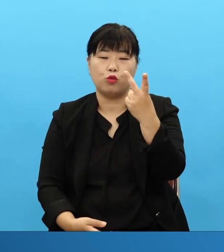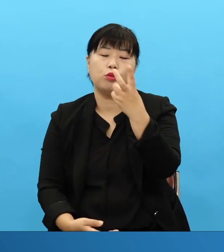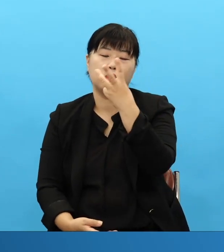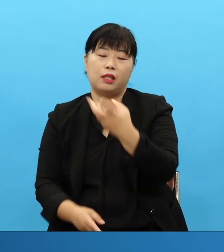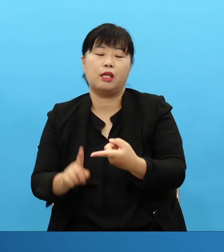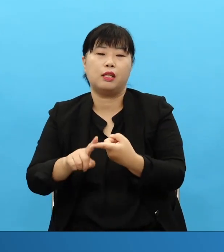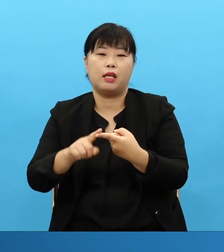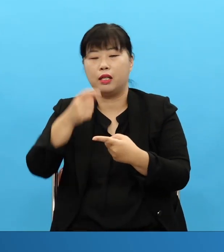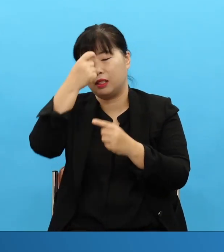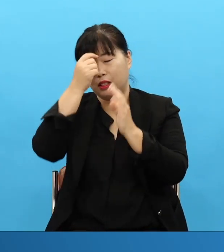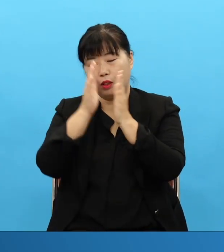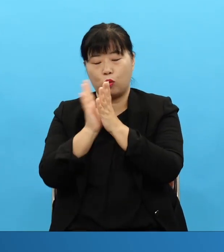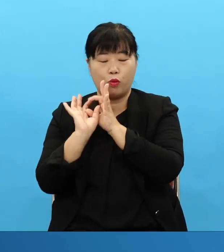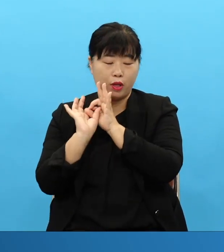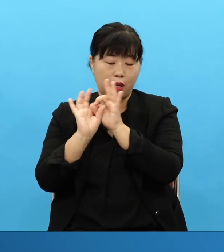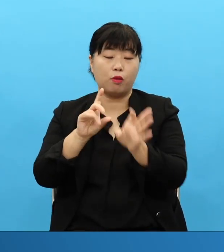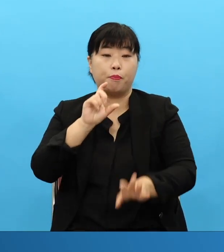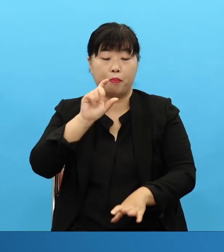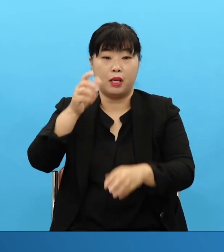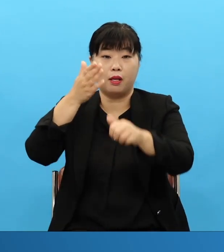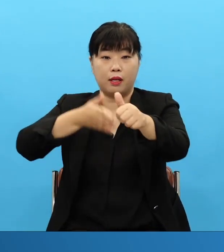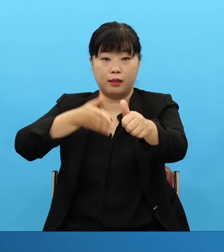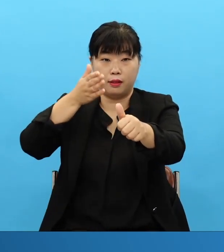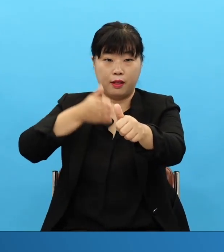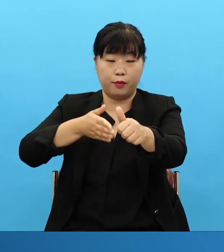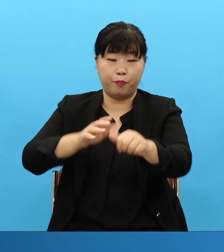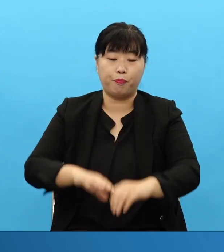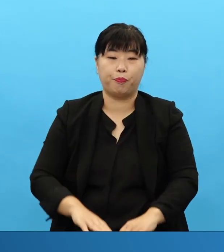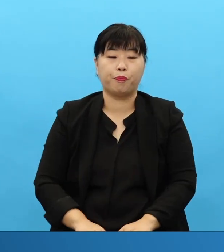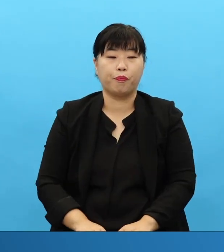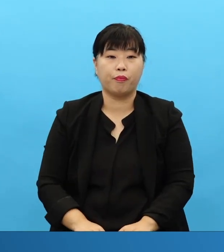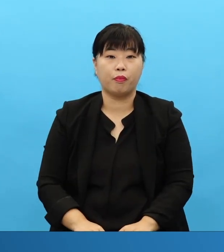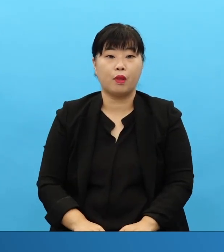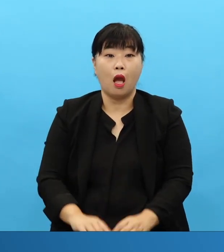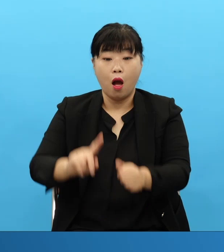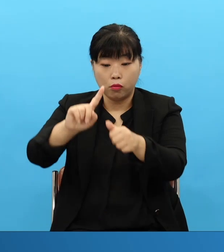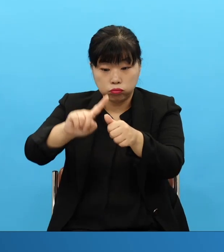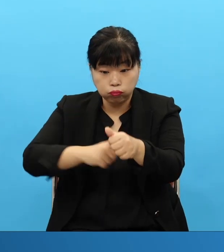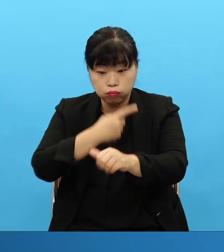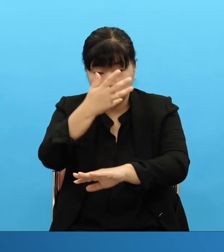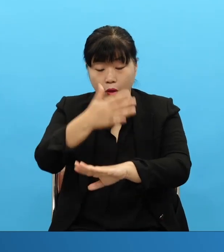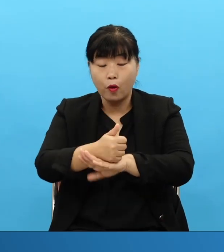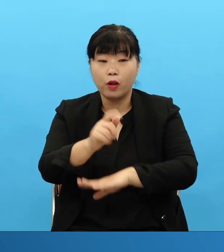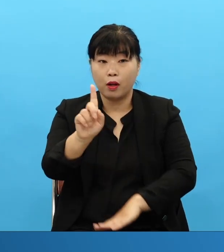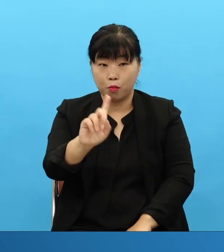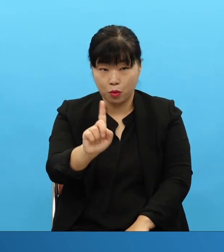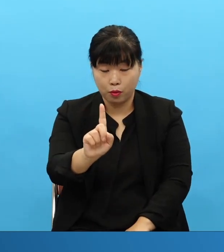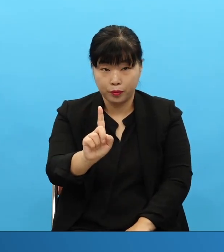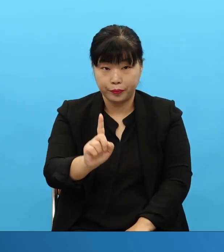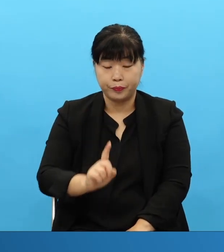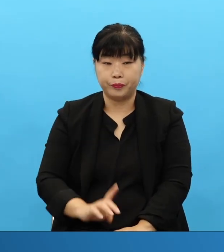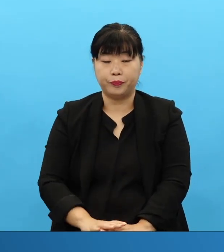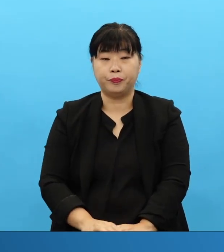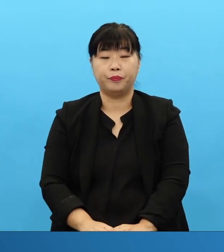되어지면 여러분에게 응답 하나 오는 게 있습니다. Once that happens, there is an answer that comes to you.